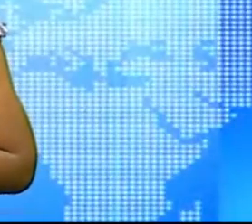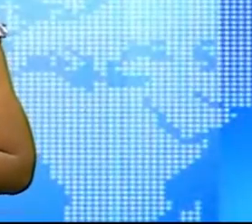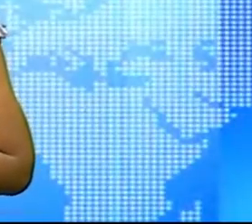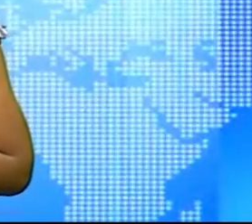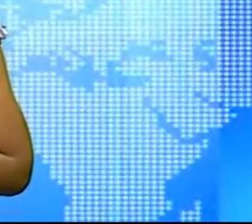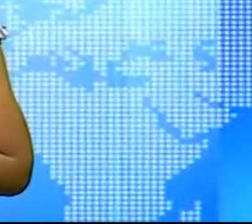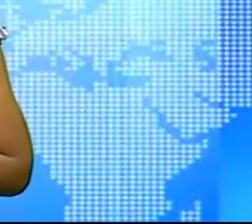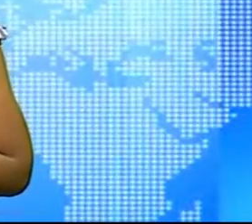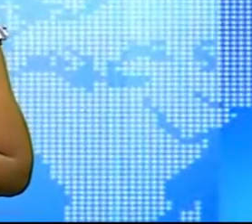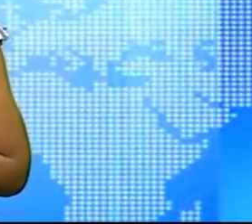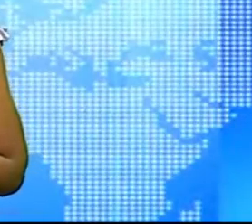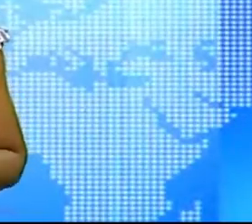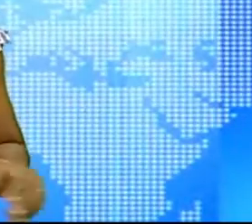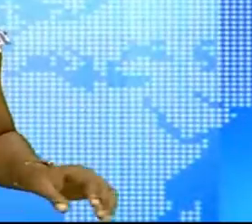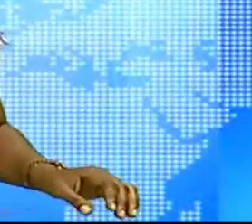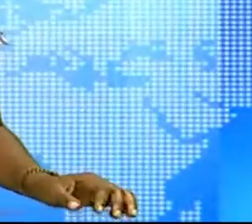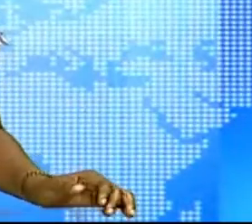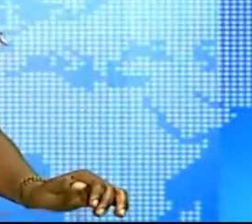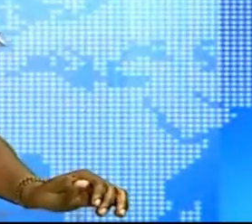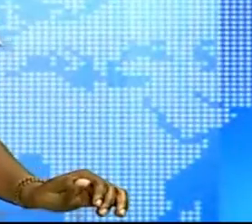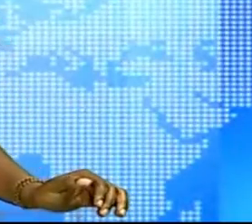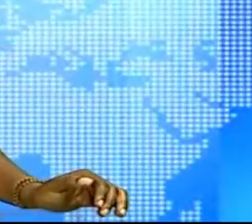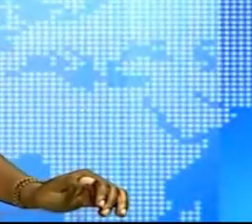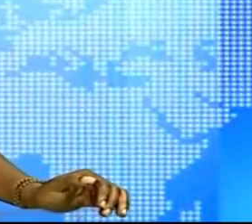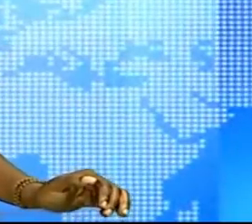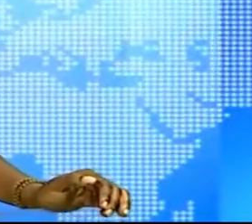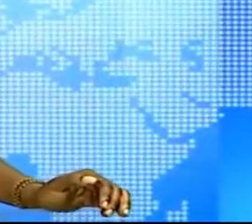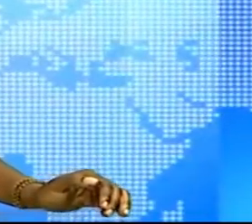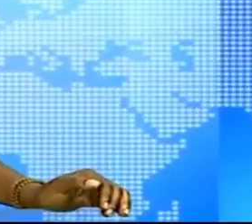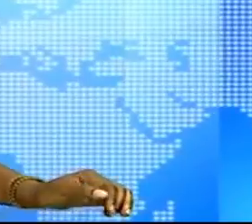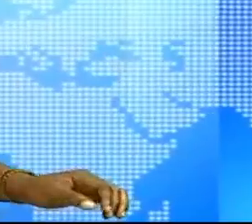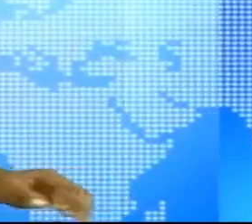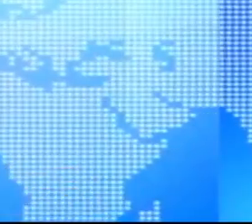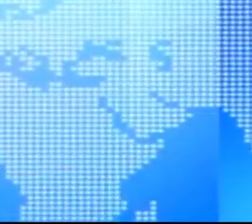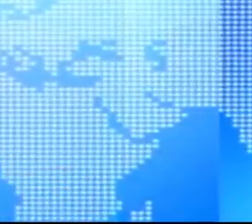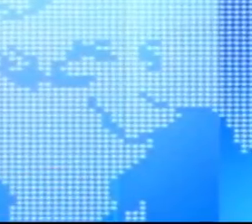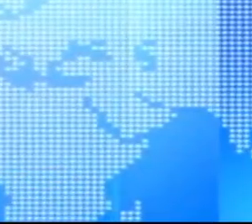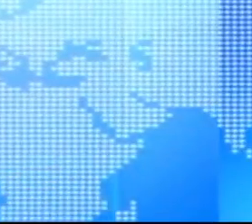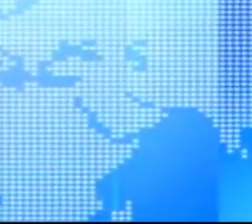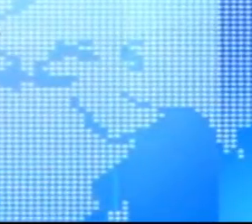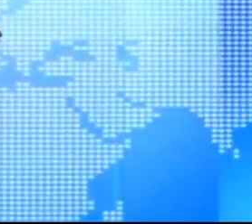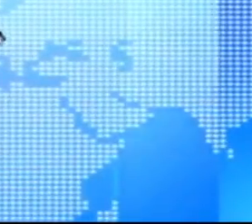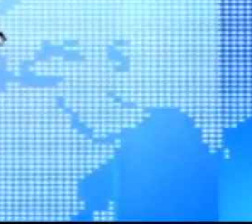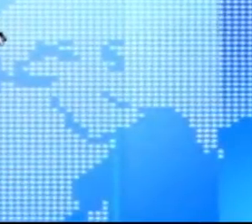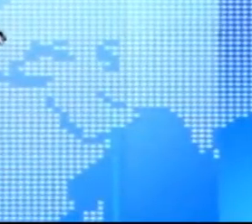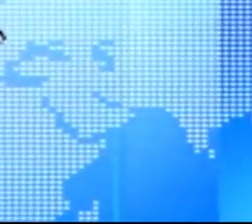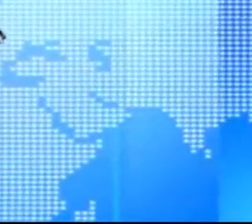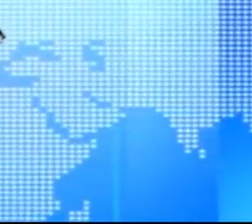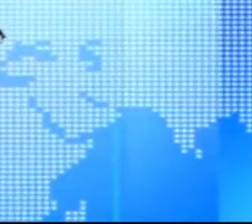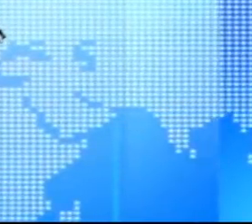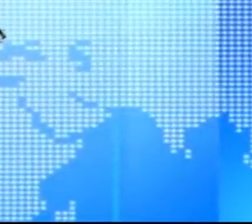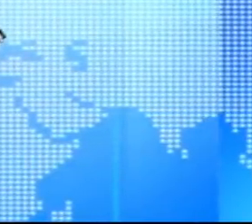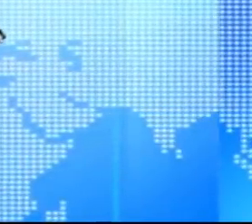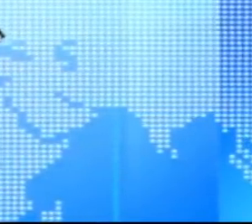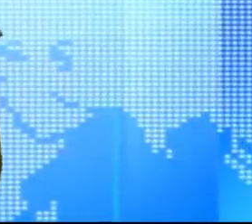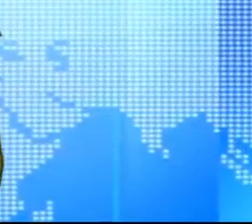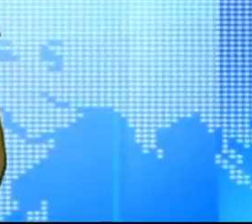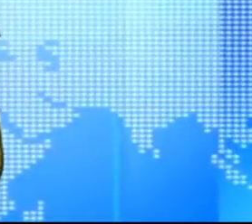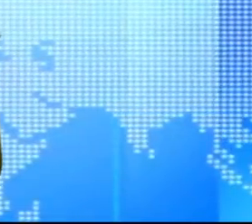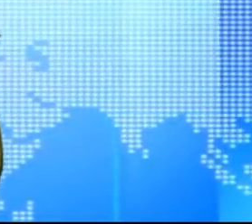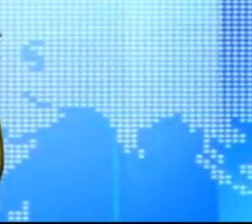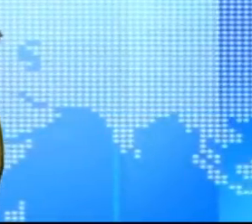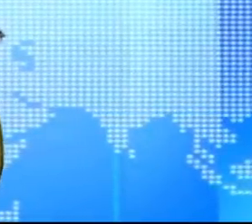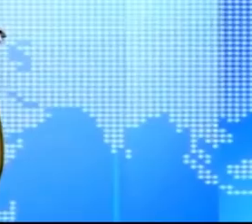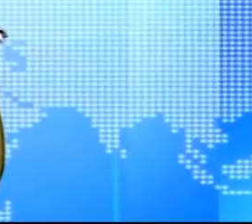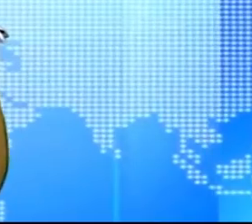Madame, Monsieur, bonsoir et bienvenue au 19h sur la télévision nationale congolaise. Le monde célèbre ce 10 décembre la journée